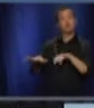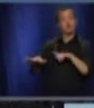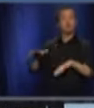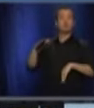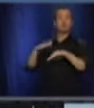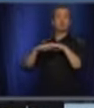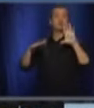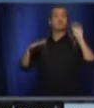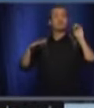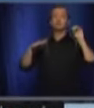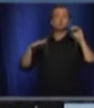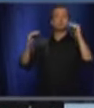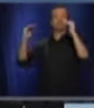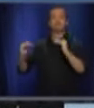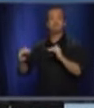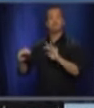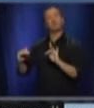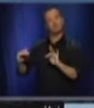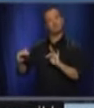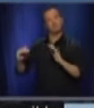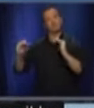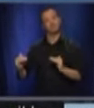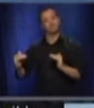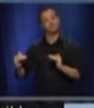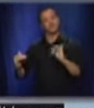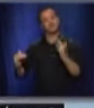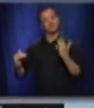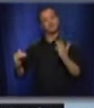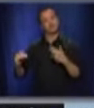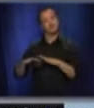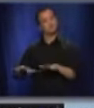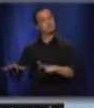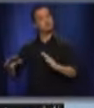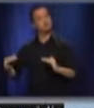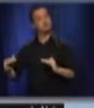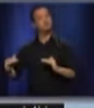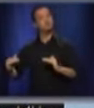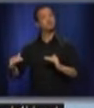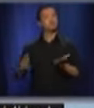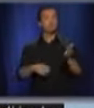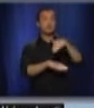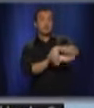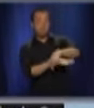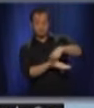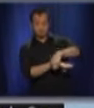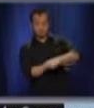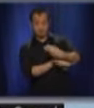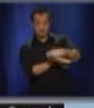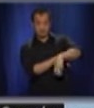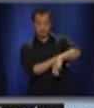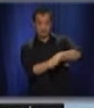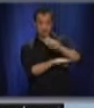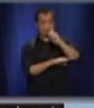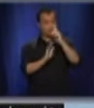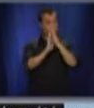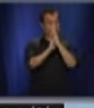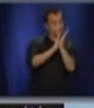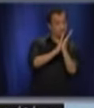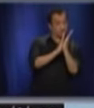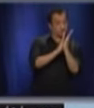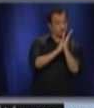réduisons de 50 à 25 le nombre maximum de personnes dans la zone orange. À compter de minuit 1